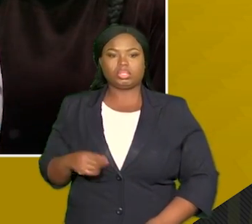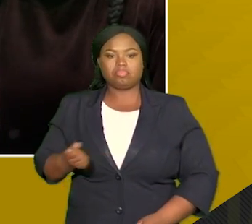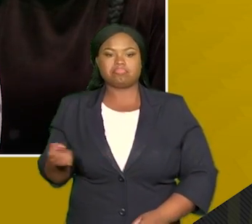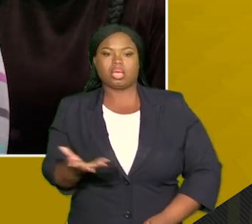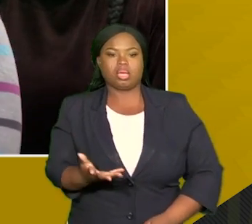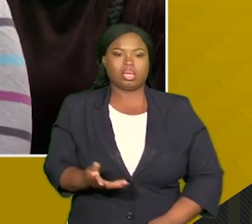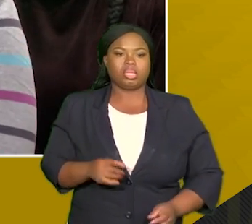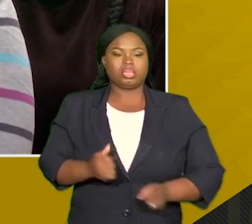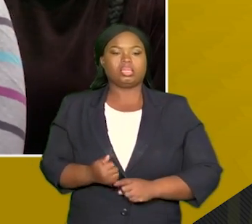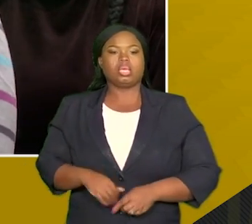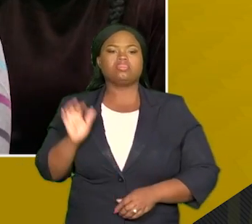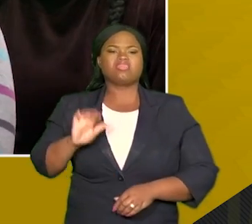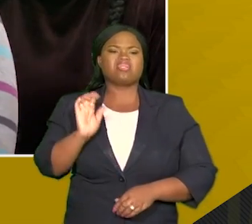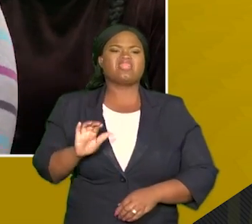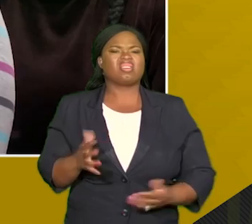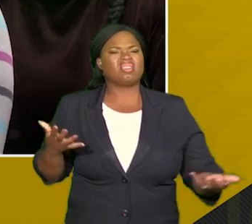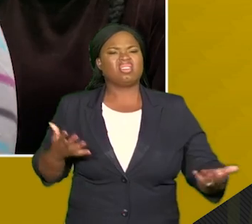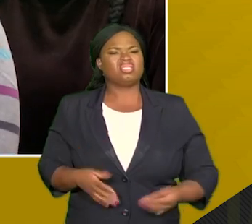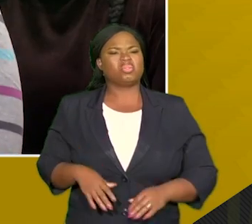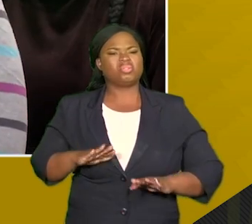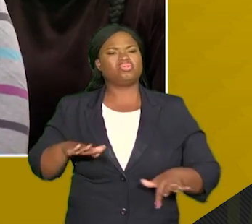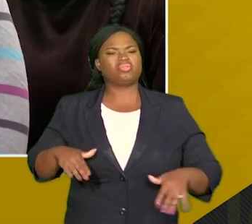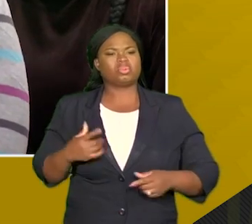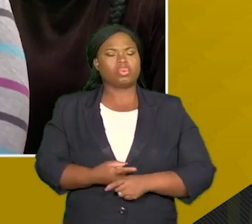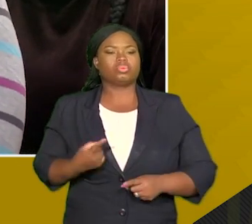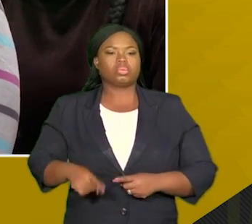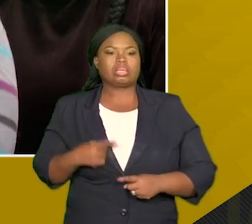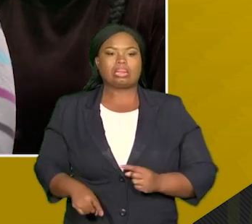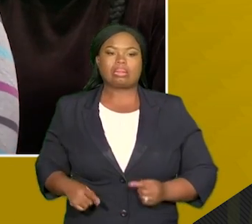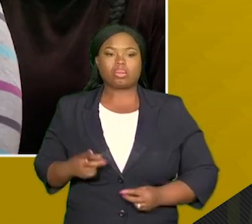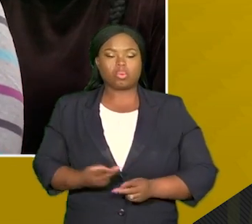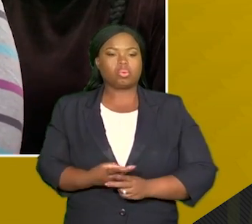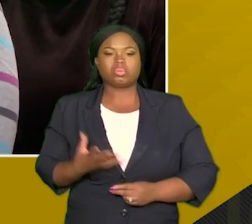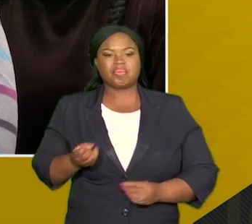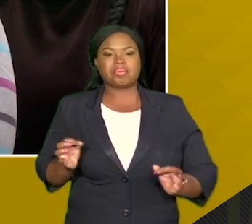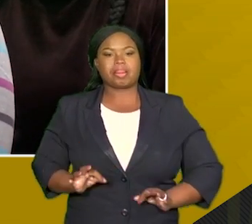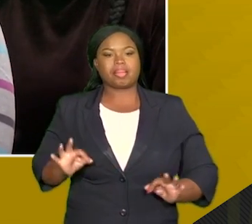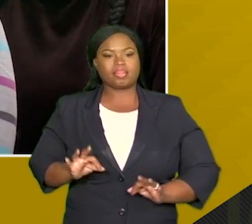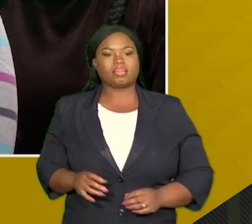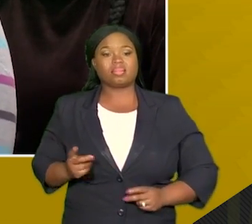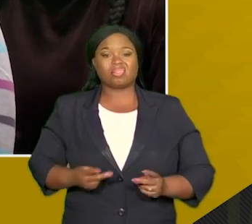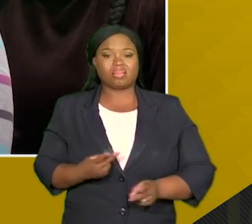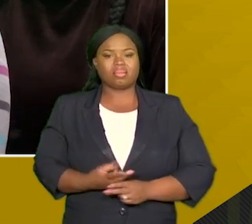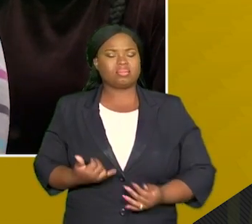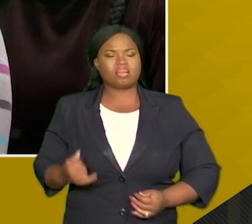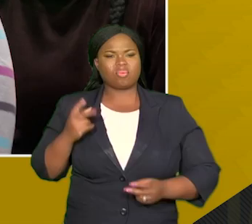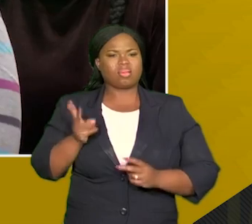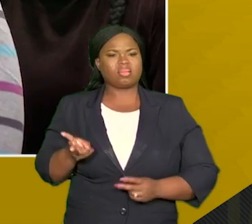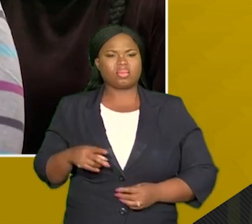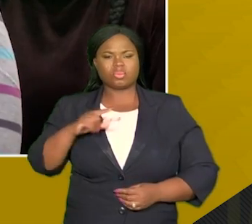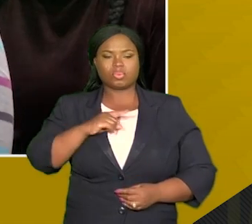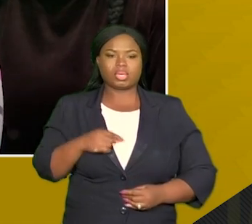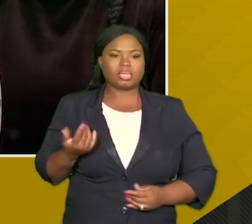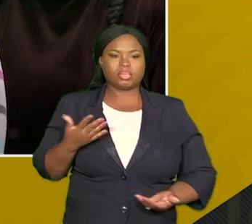dice bagijima bayohlupha labantwana lapha at the end abantwana bayasidlalela abana next abekhe ema dice nawo awabheki sometimes ukuthi